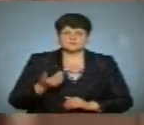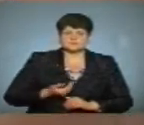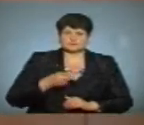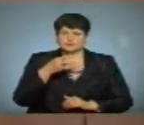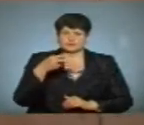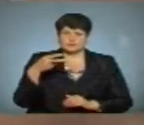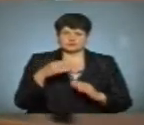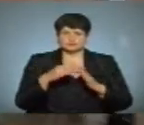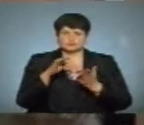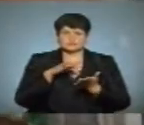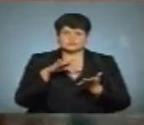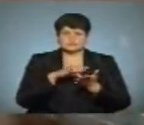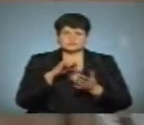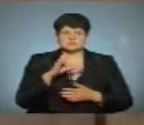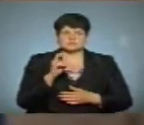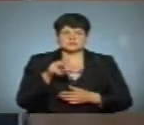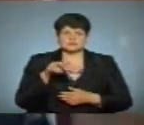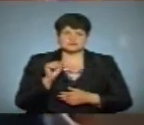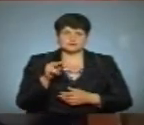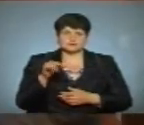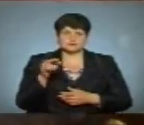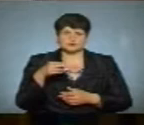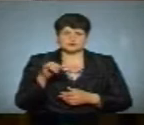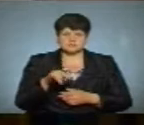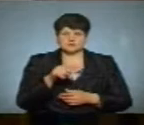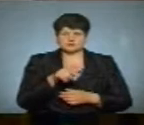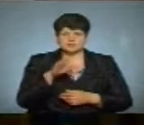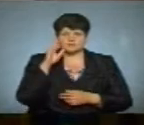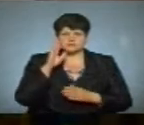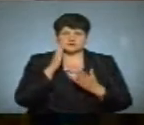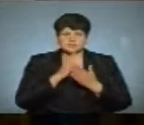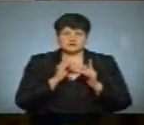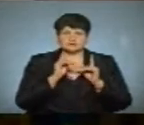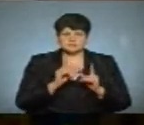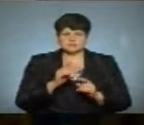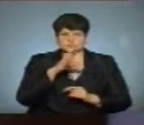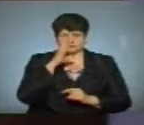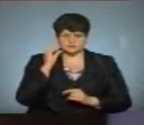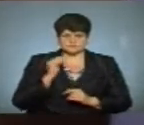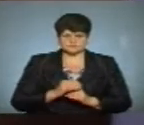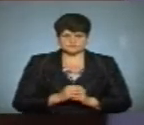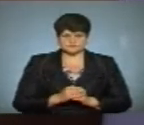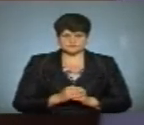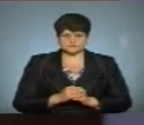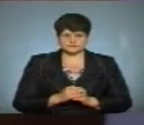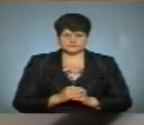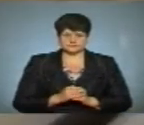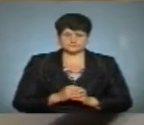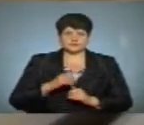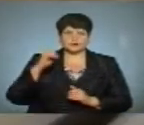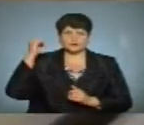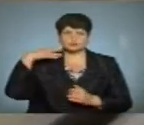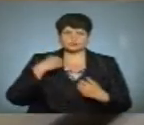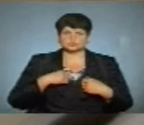2-поверховому будинку в центрі Скали-Подільської. Жінка каже, у неї вода є лише вночі. Оце є душова кабінка води,